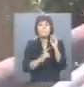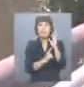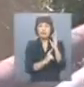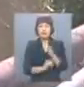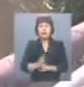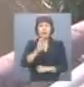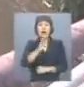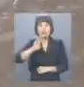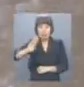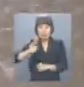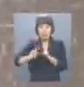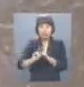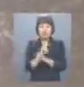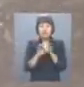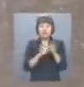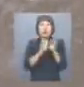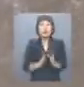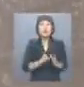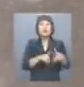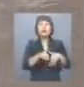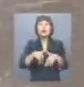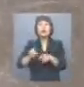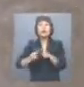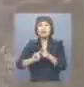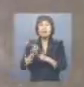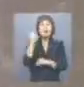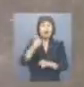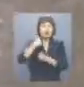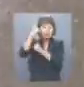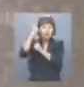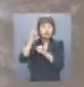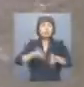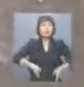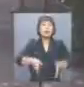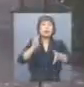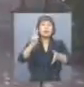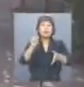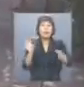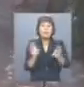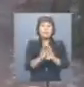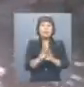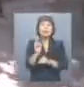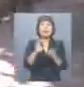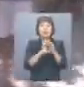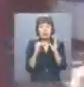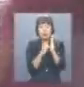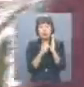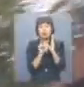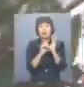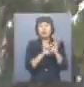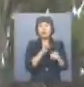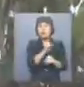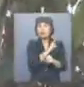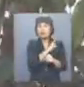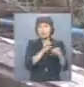ครับที่ชาวบ้านบางส่วนนั้นเคยชุมนุมปิดถนนพระรามที่2เพื่อให้กรุงเทพมหานครติดตั้งเครื่องสูบน้ำบ